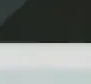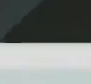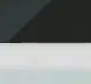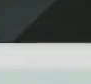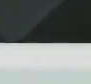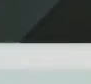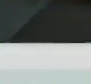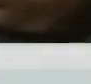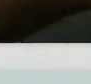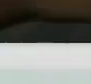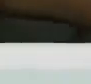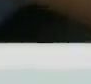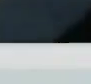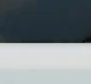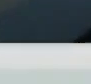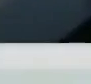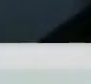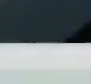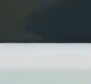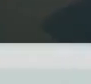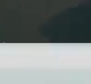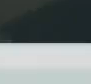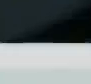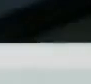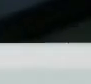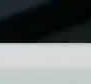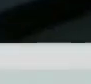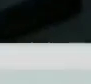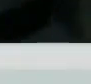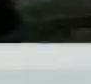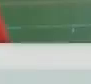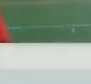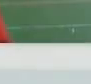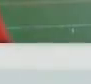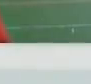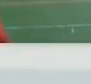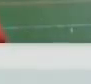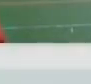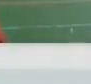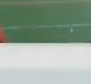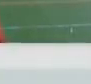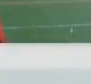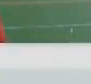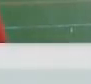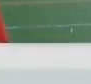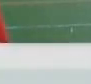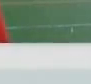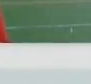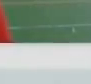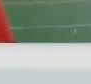ay muntik na nga iwan yung balota at ipapasok na lang, pero buti na lamang ay dumating na yung